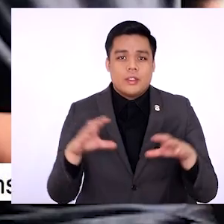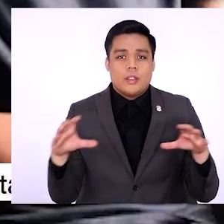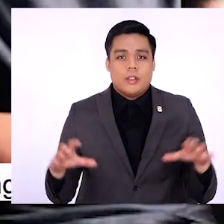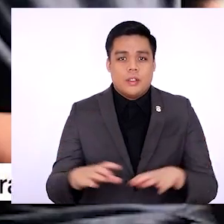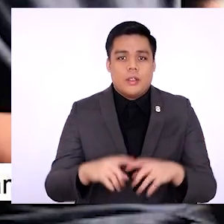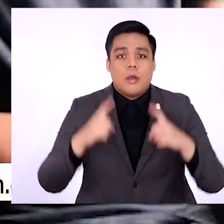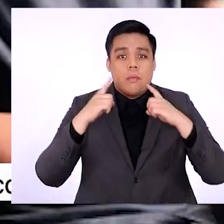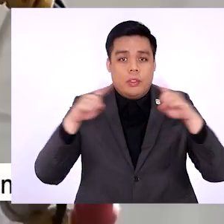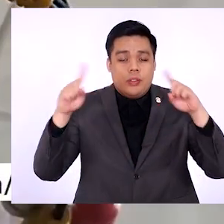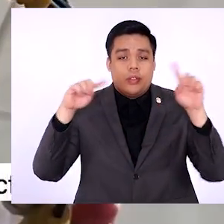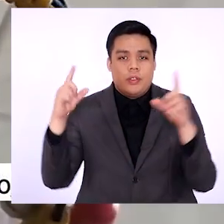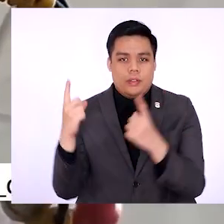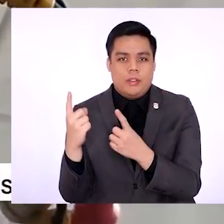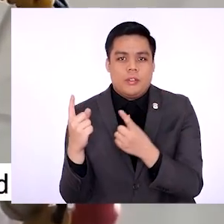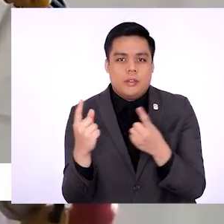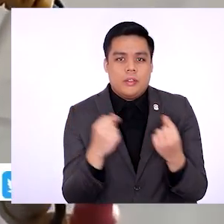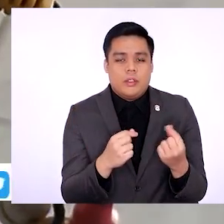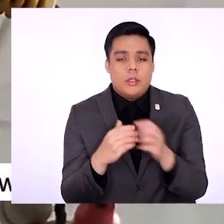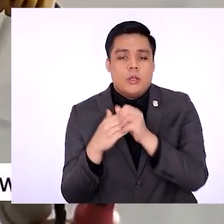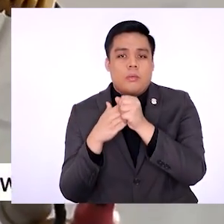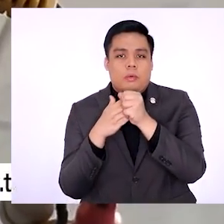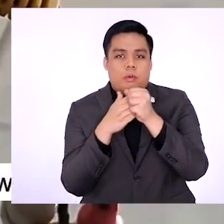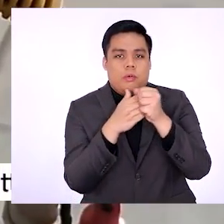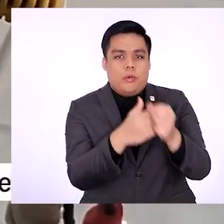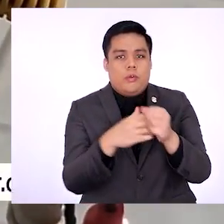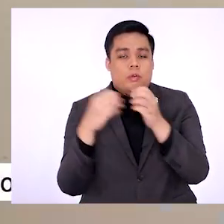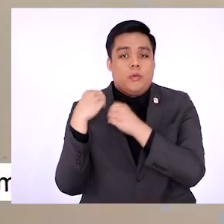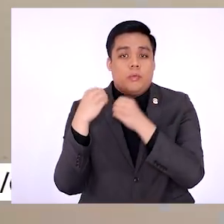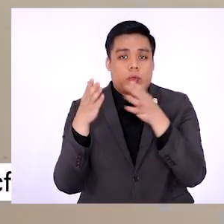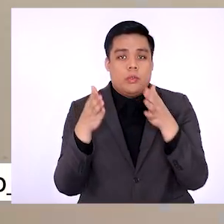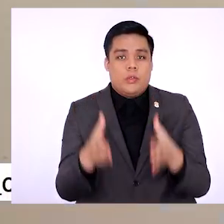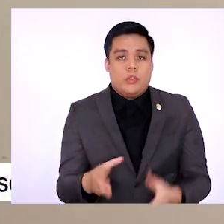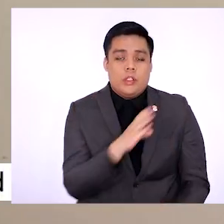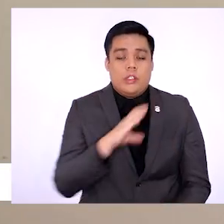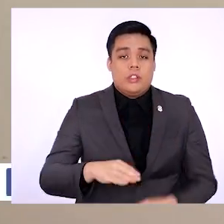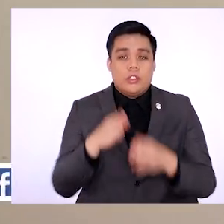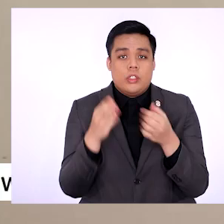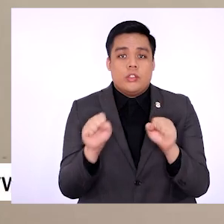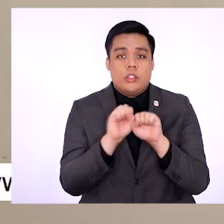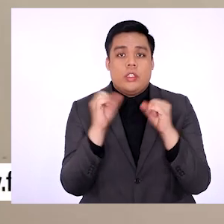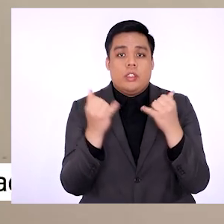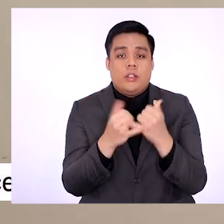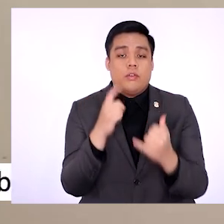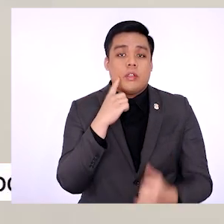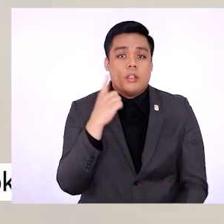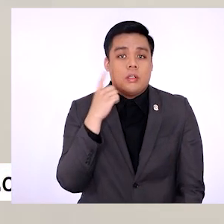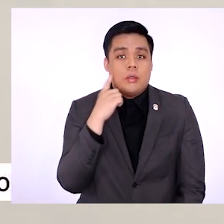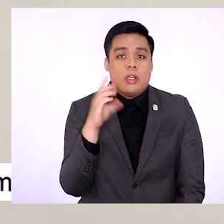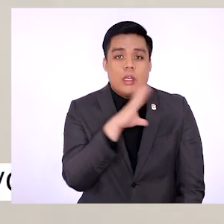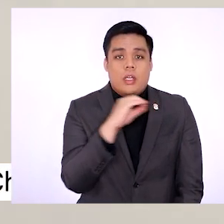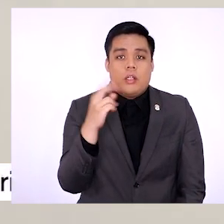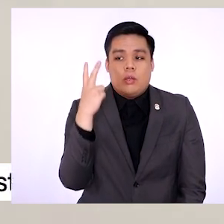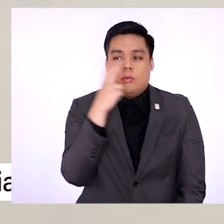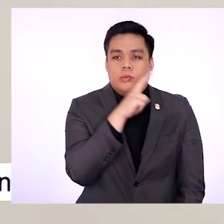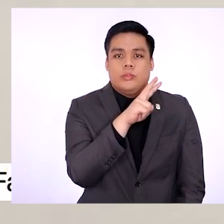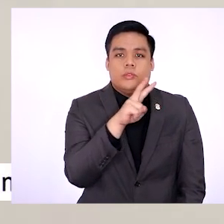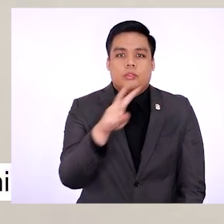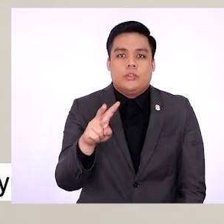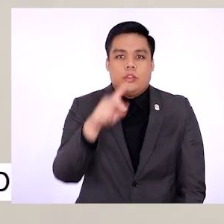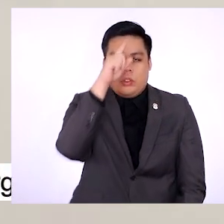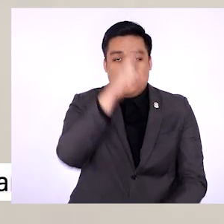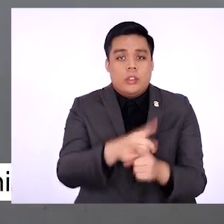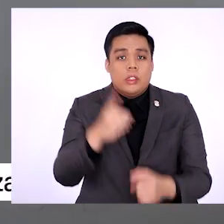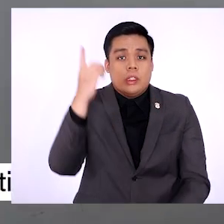ay matagumpay na naisagawa sa pamumuno ng mga may tungkulin sa Christian Society for the Deaf at sa pagsubaybay ng kapatid na